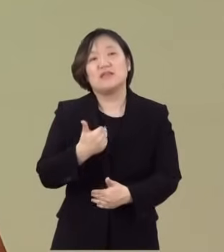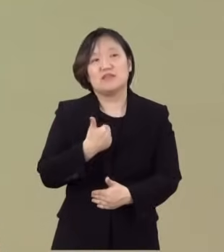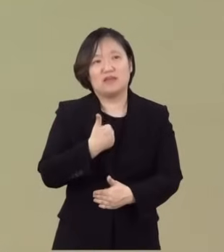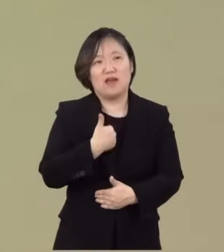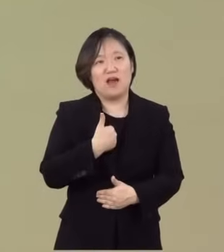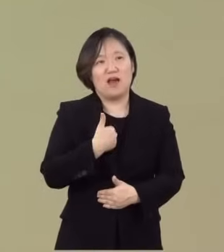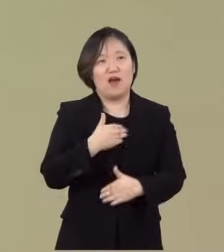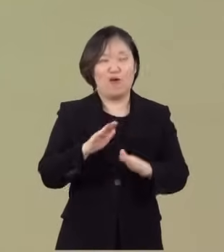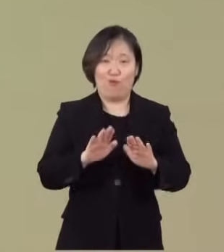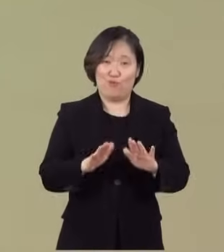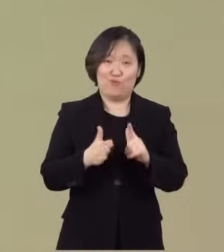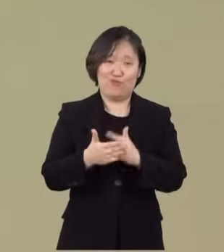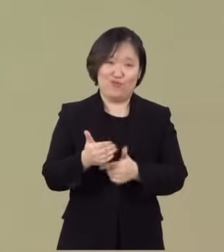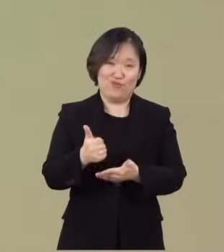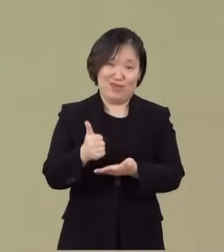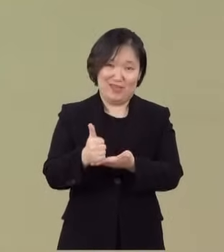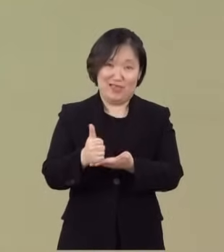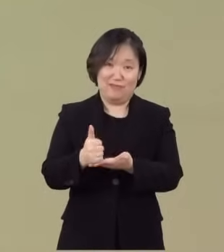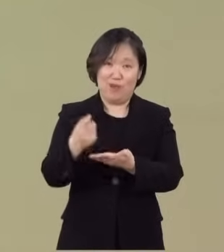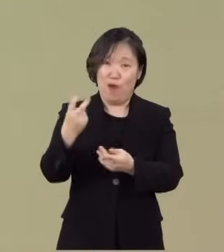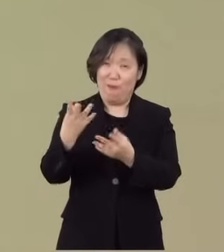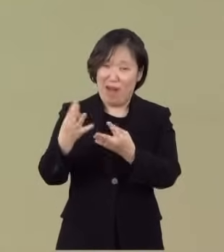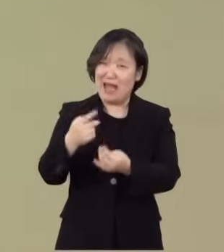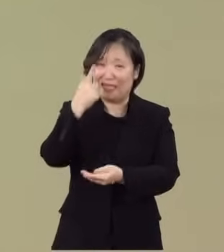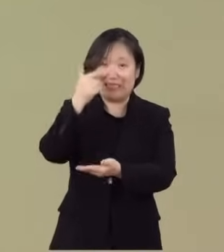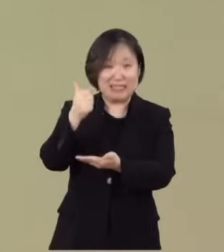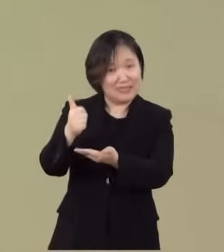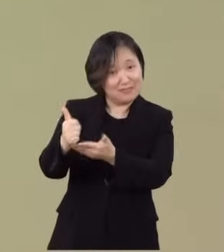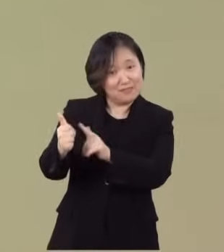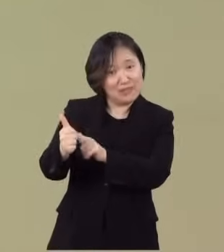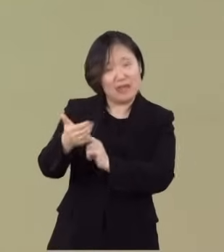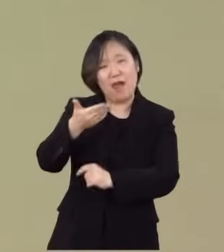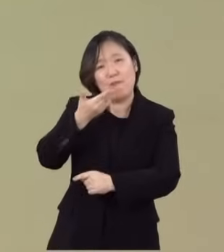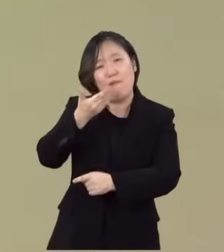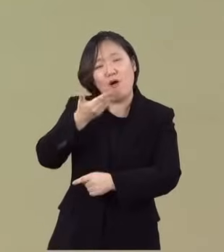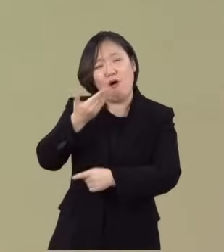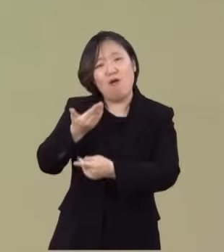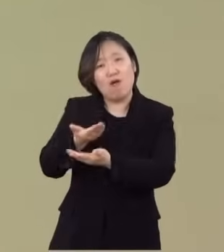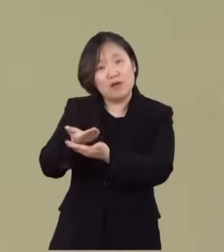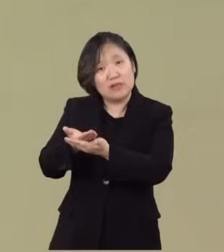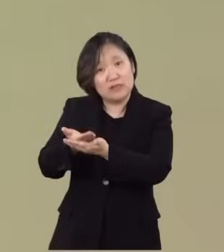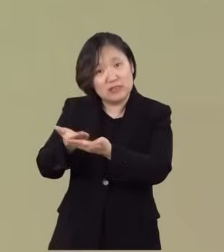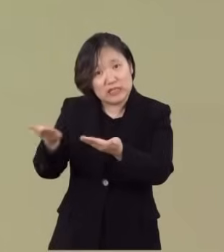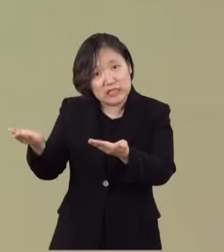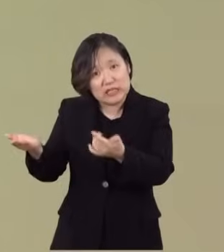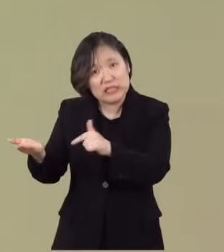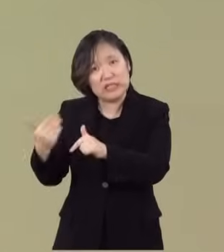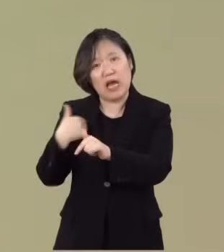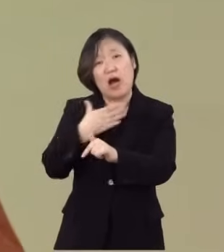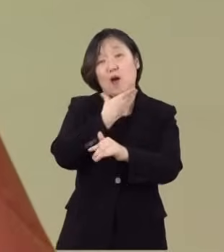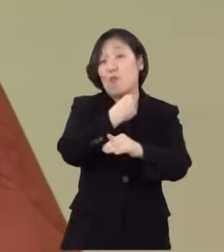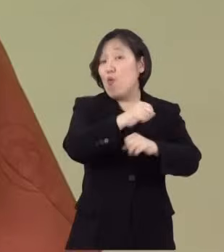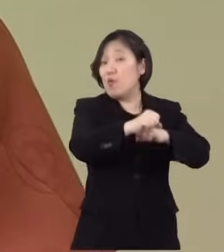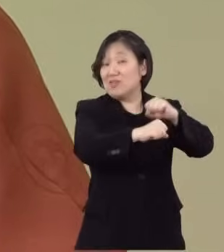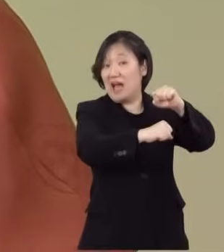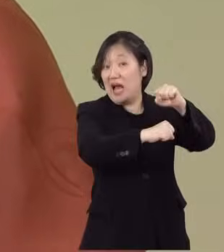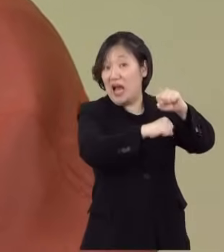부처님이시여 제가 오늘 부처님과 스님들께 공양을 올린이